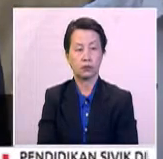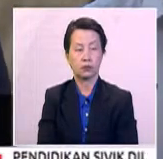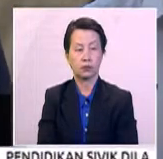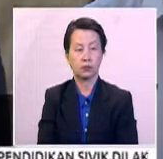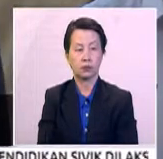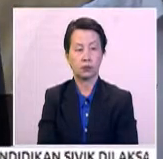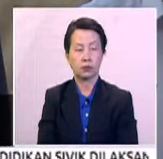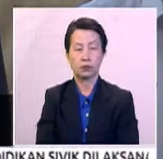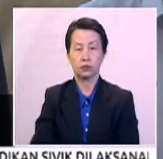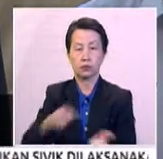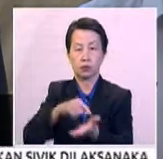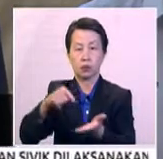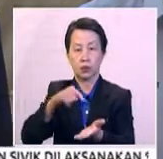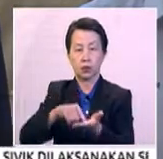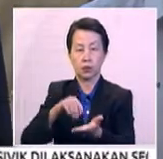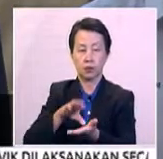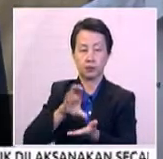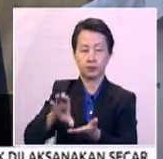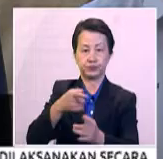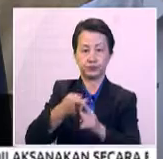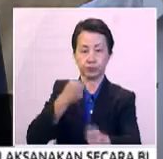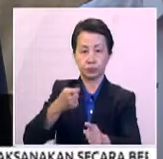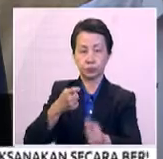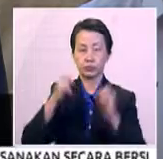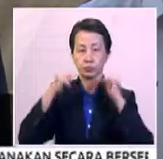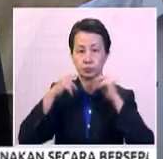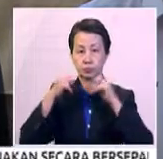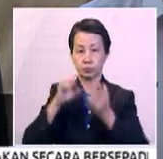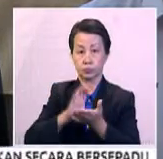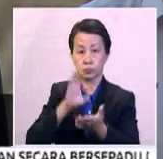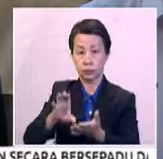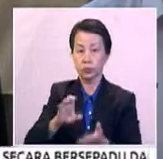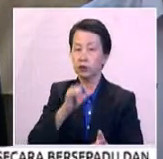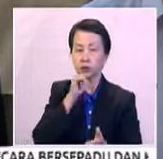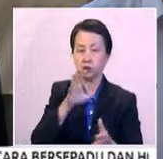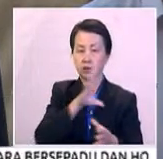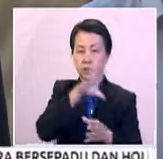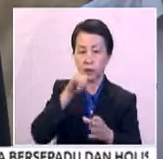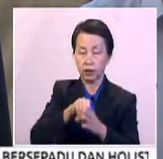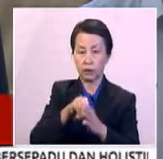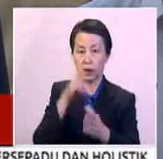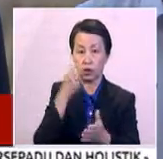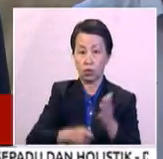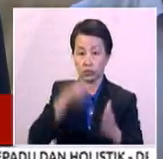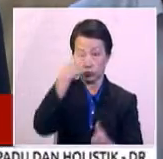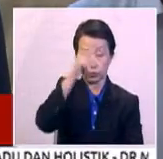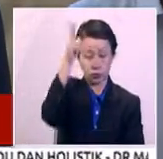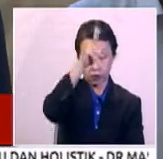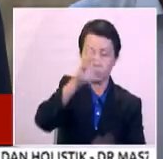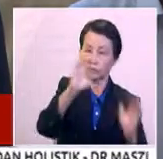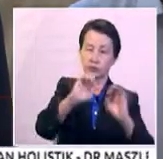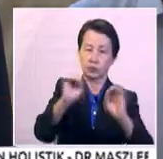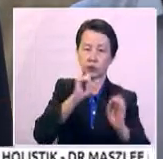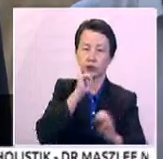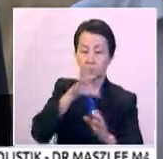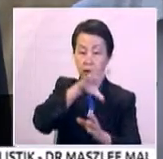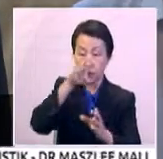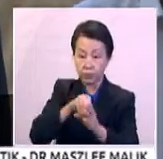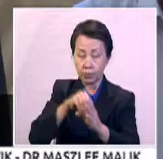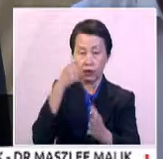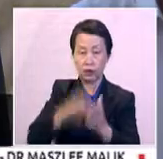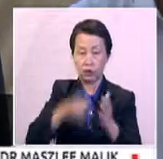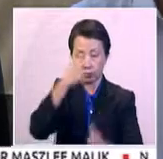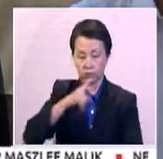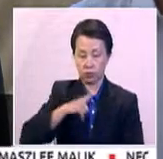Dan ini merupakan satu pelaburan daripada pihak swasta. Ia tidak melibatkan apa-apa kos kepada kerajaan, tidak melibatkan kos kepada